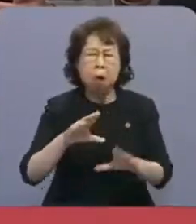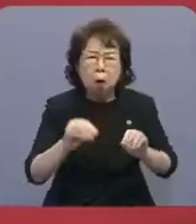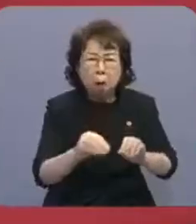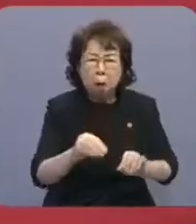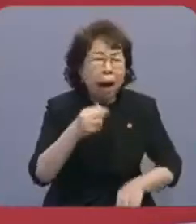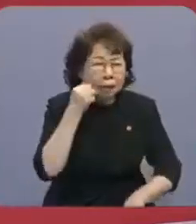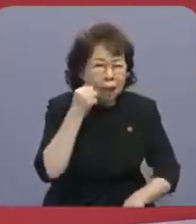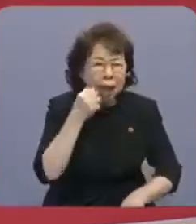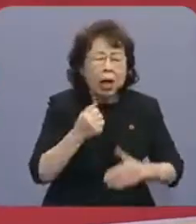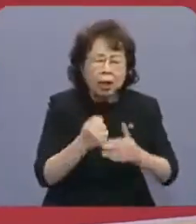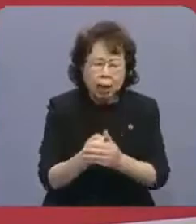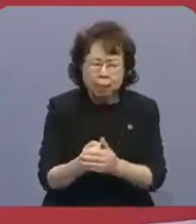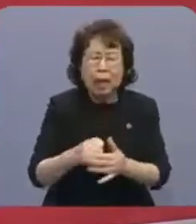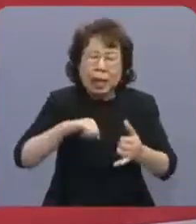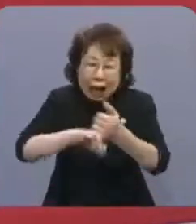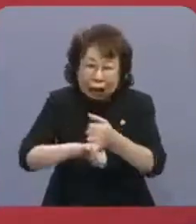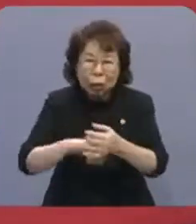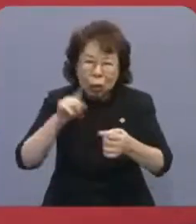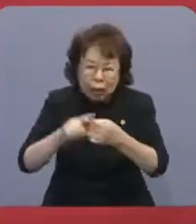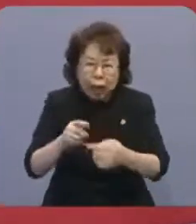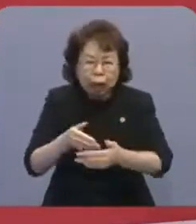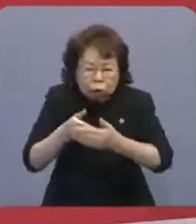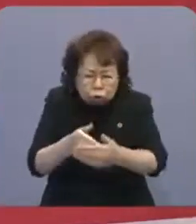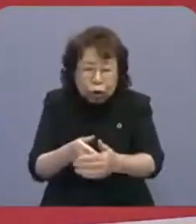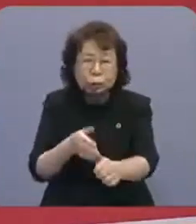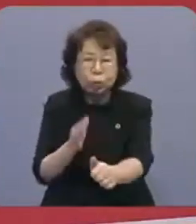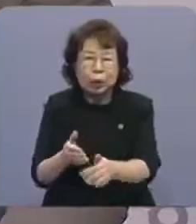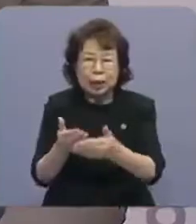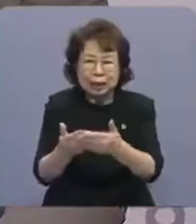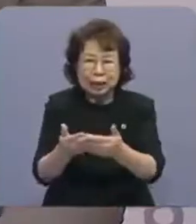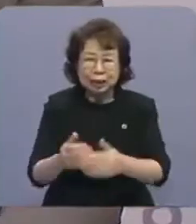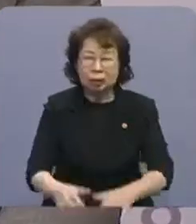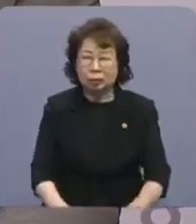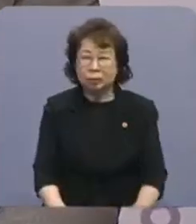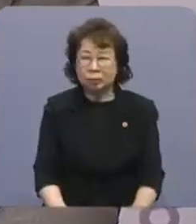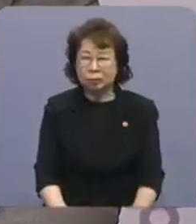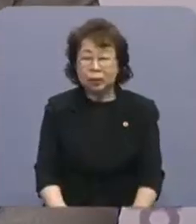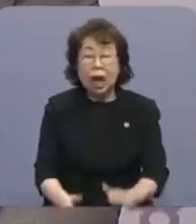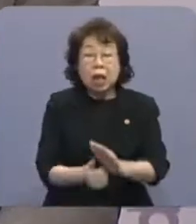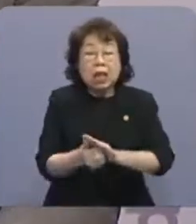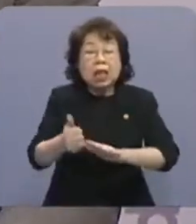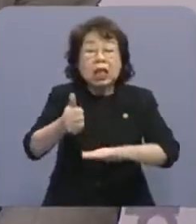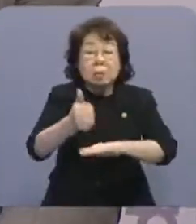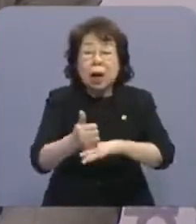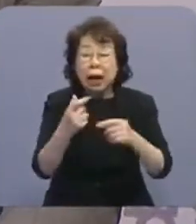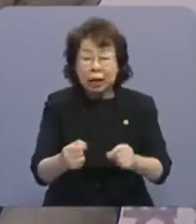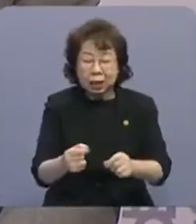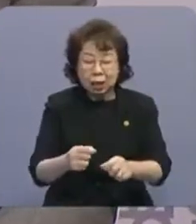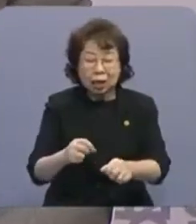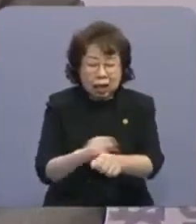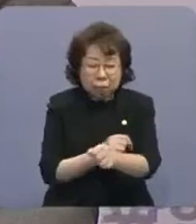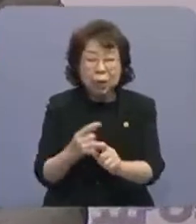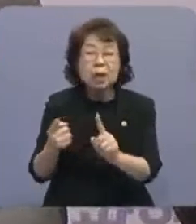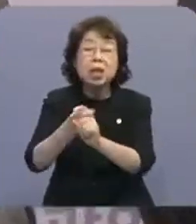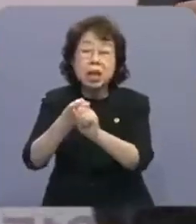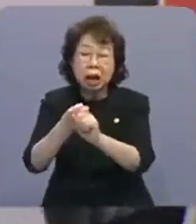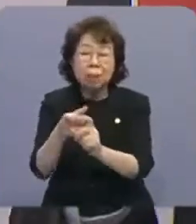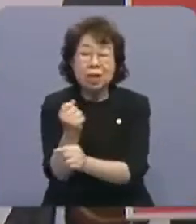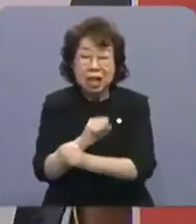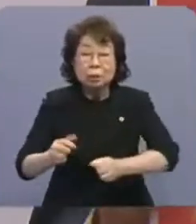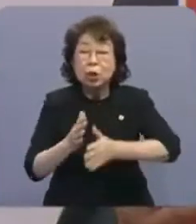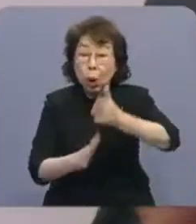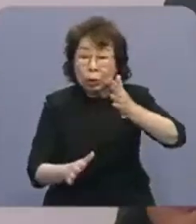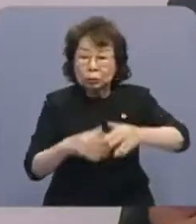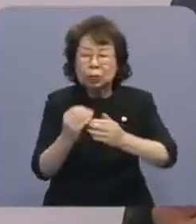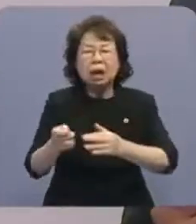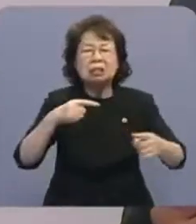있다며 약속대로 추진할 것을 요구했습니다. 한 줄기 희망이었던 불경특별연합, 불경 메가시티가